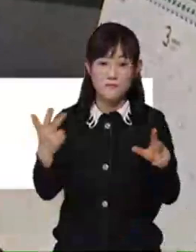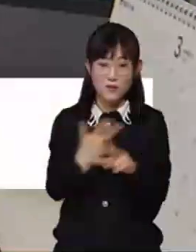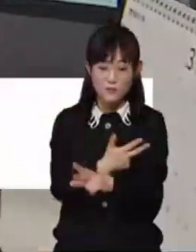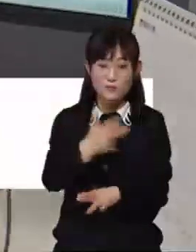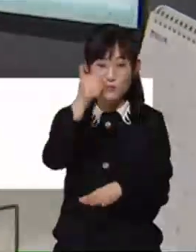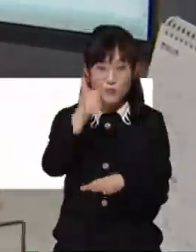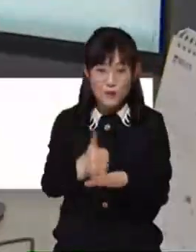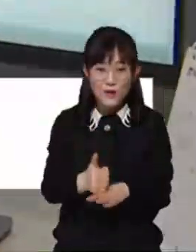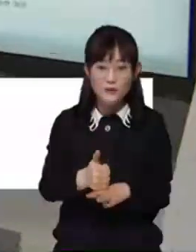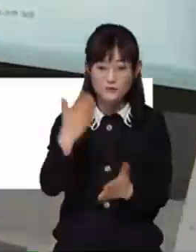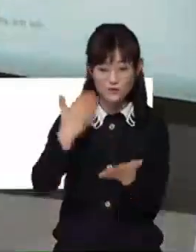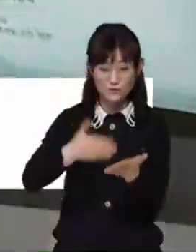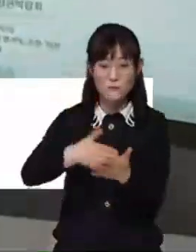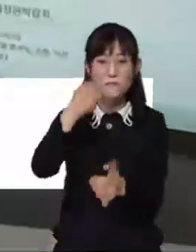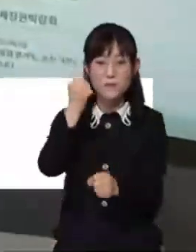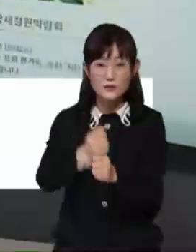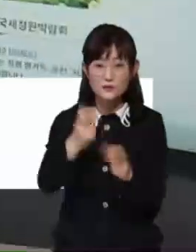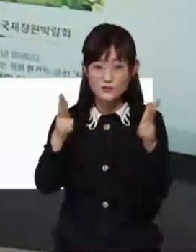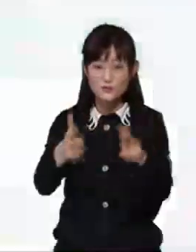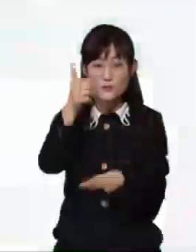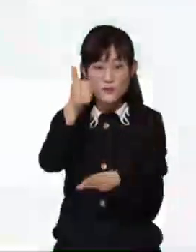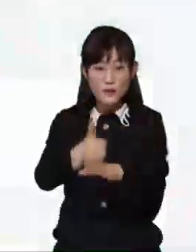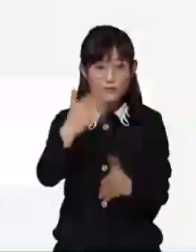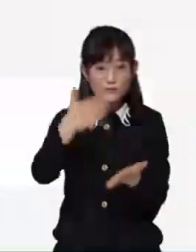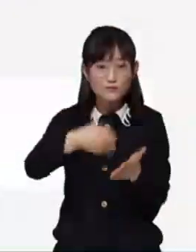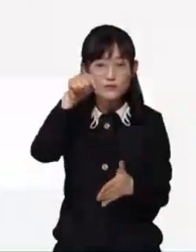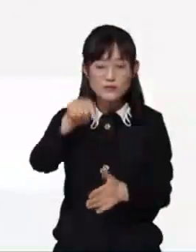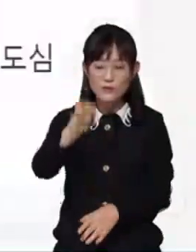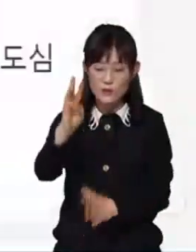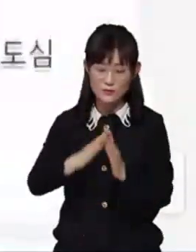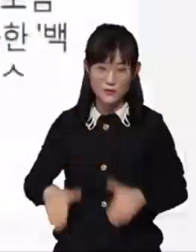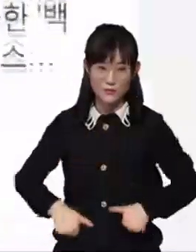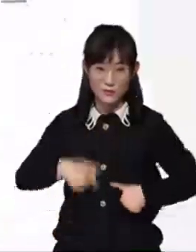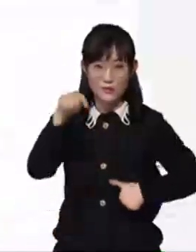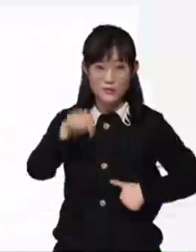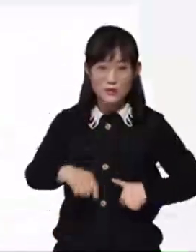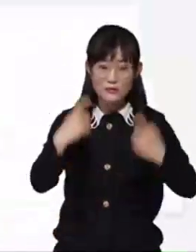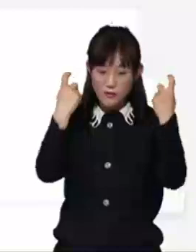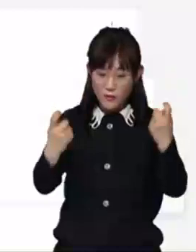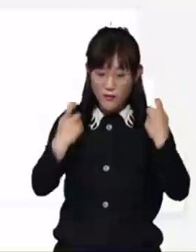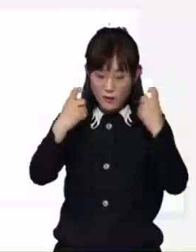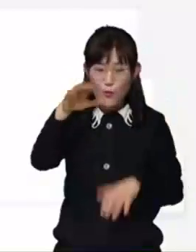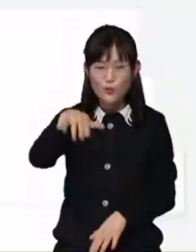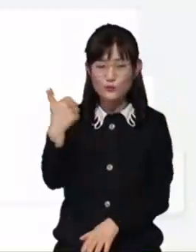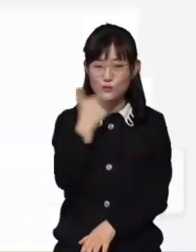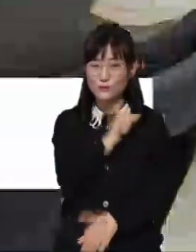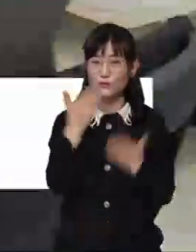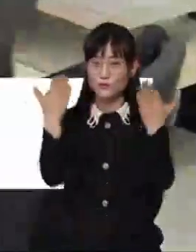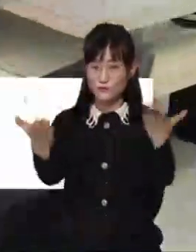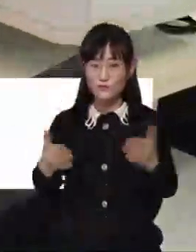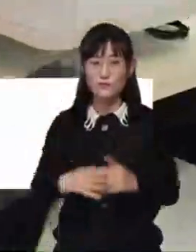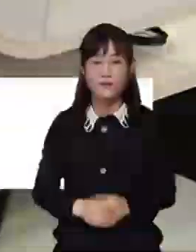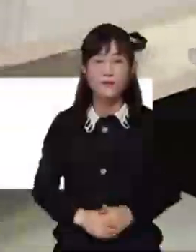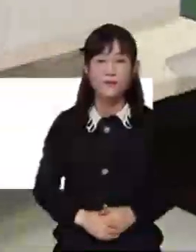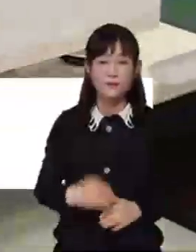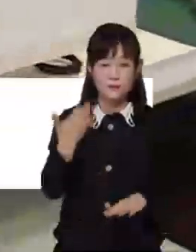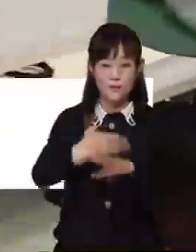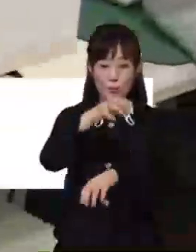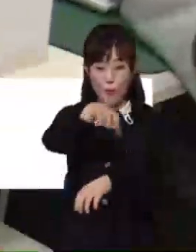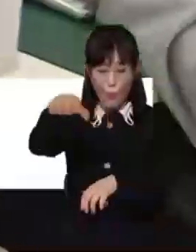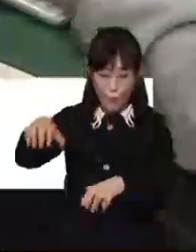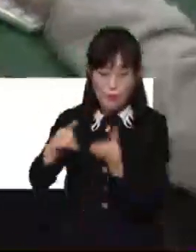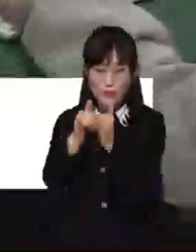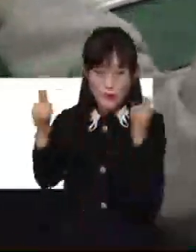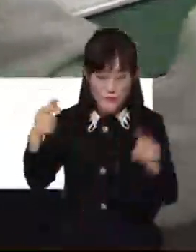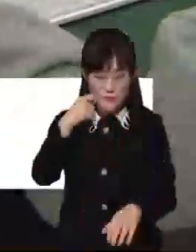매주 주말 포털 뉴스를 통해 발행되는 주말엔 조이는 광주 전남 지역에 가볼만한 곳을 소개하는 여행 콘텐츠로 다른 지역